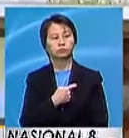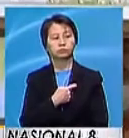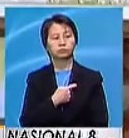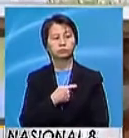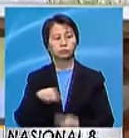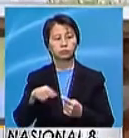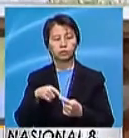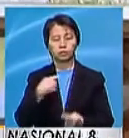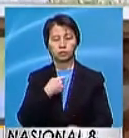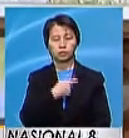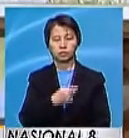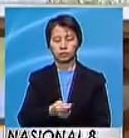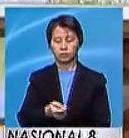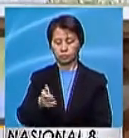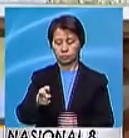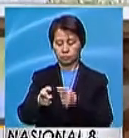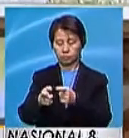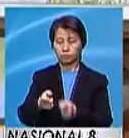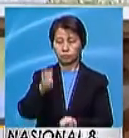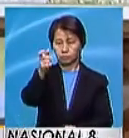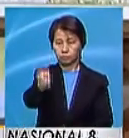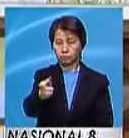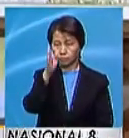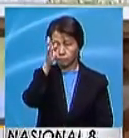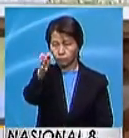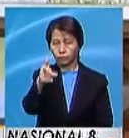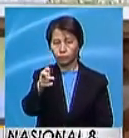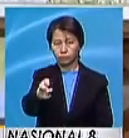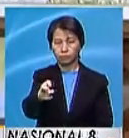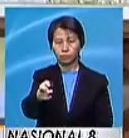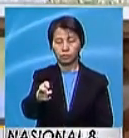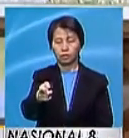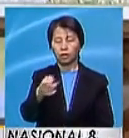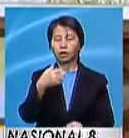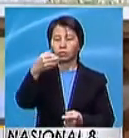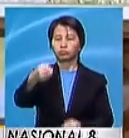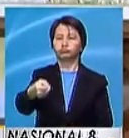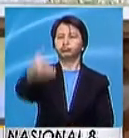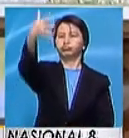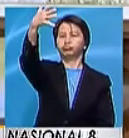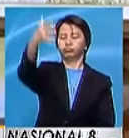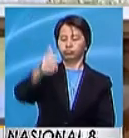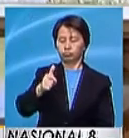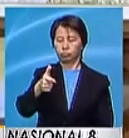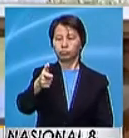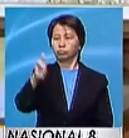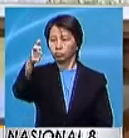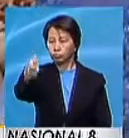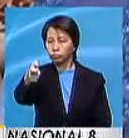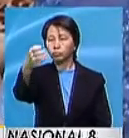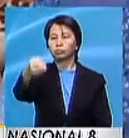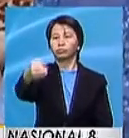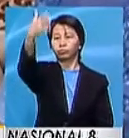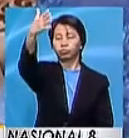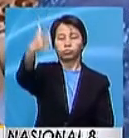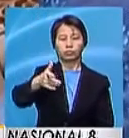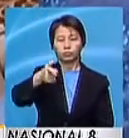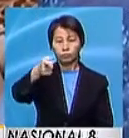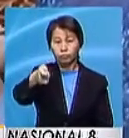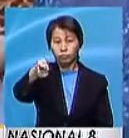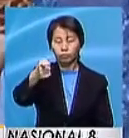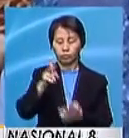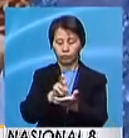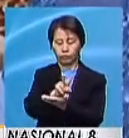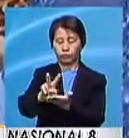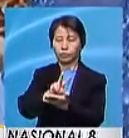menghalakan kebahan pameran itu, dia akan keluar maklumat-maklumat tambahan dan juga video-video berkaitan